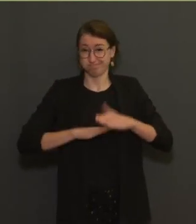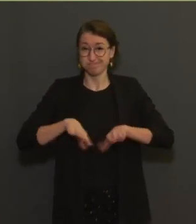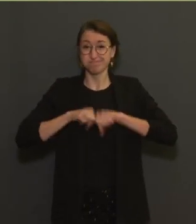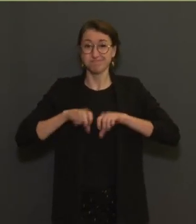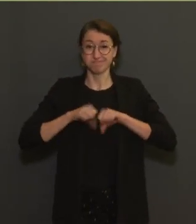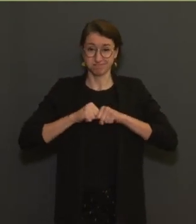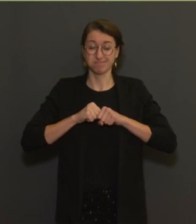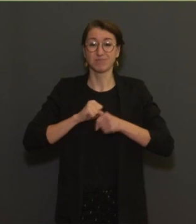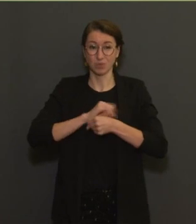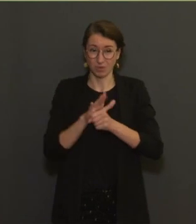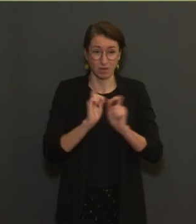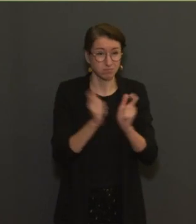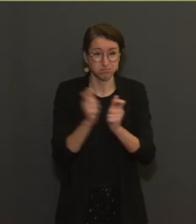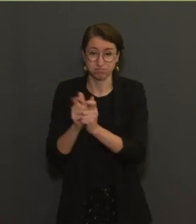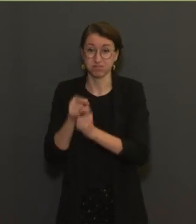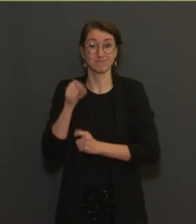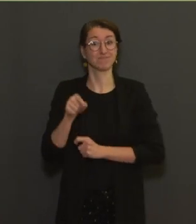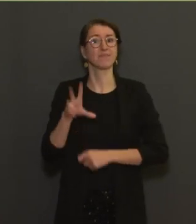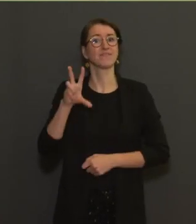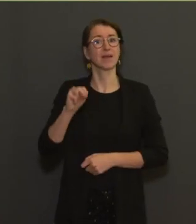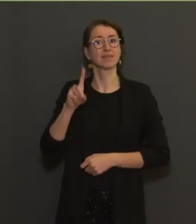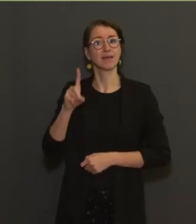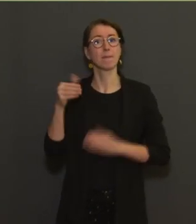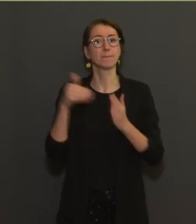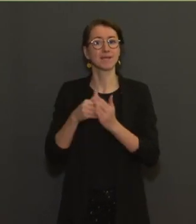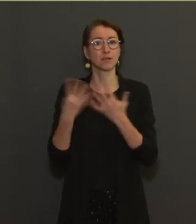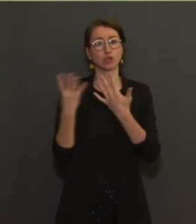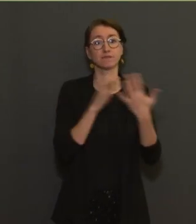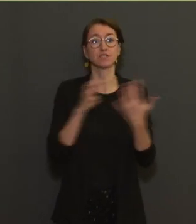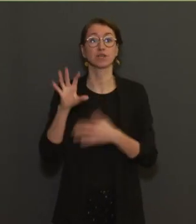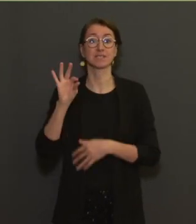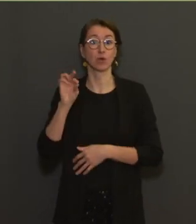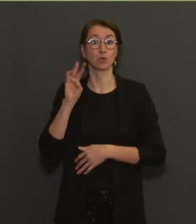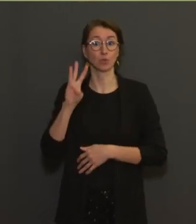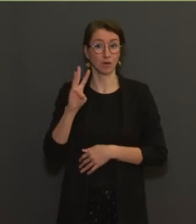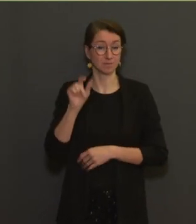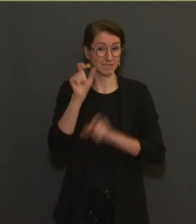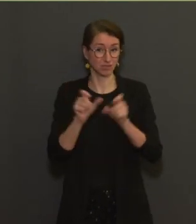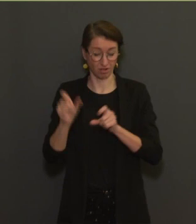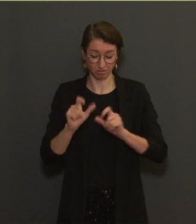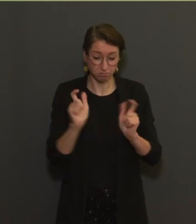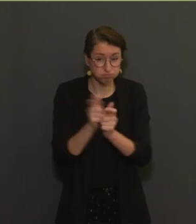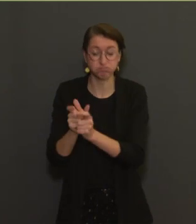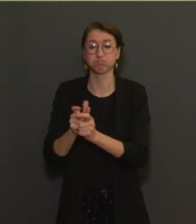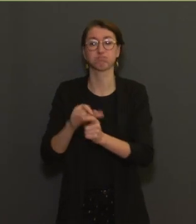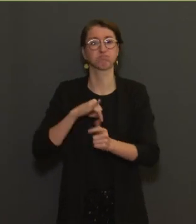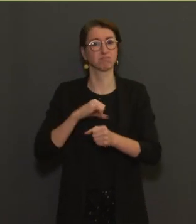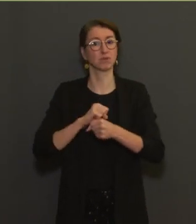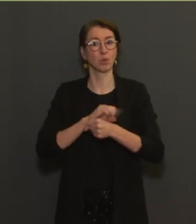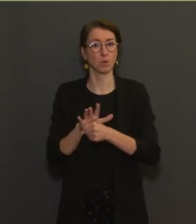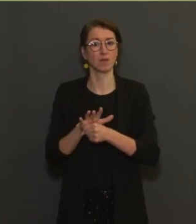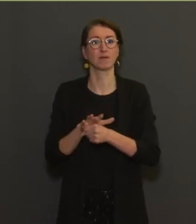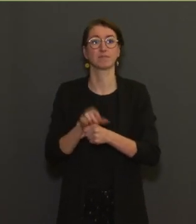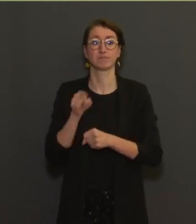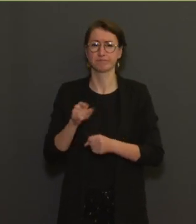l'occurrence, on a atteint 21 953 nouveaux cas. Ceci nous mène actuellement à une moyenne sur une